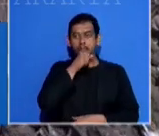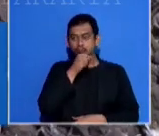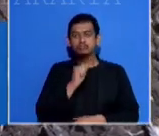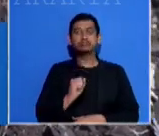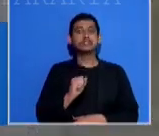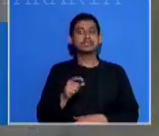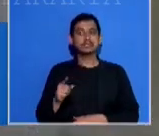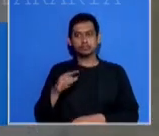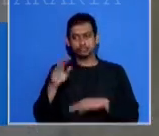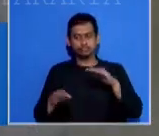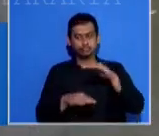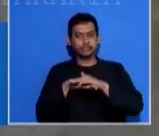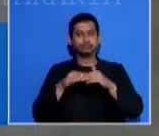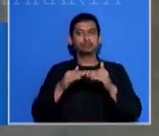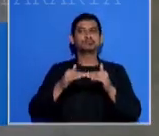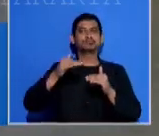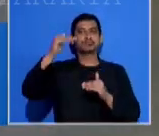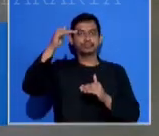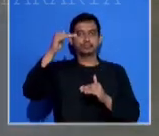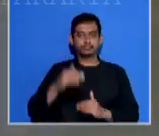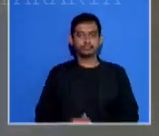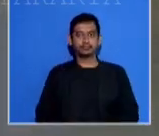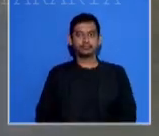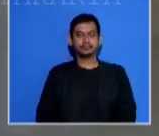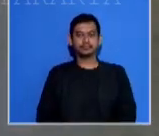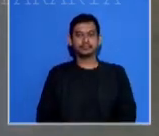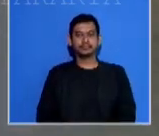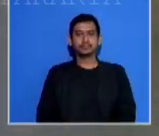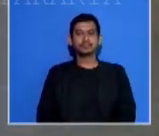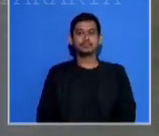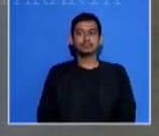asilipun saya mikolai. Mekaten Widianto lan Harif Yuda Asung Palapuran.